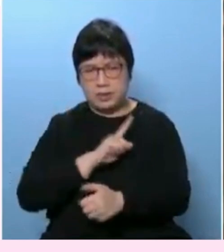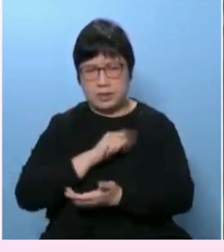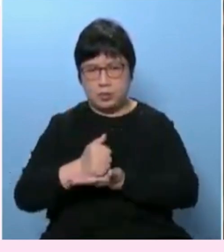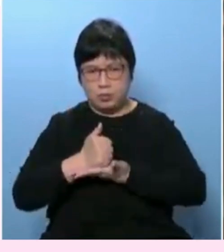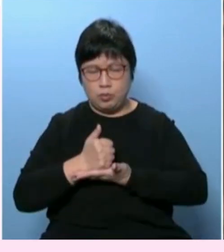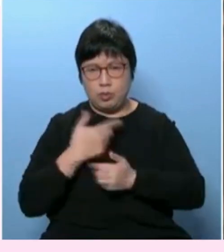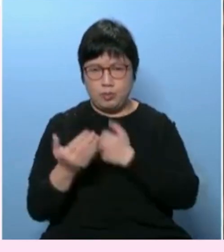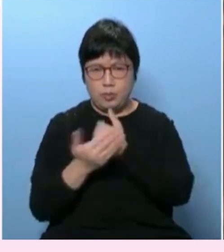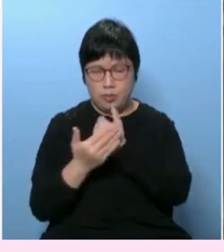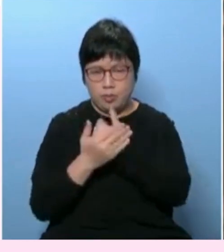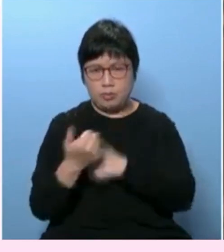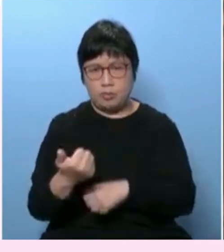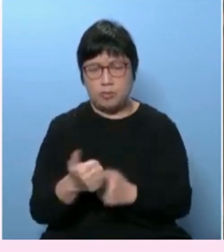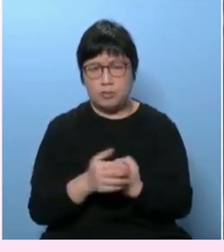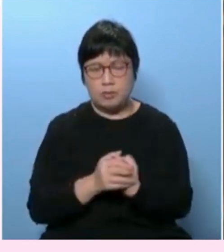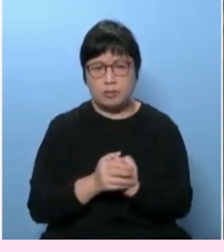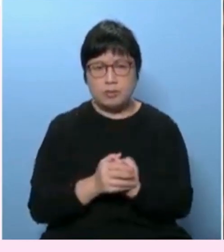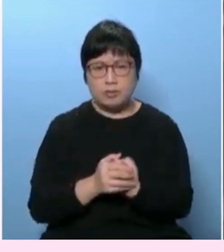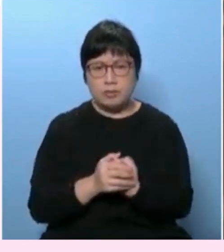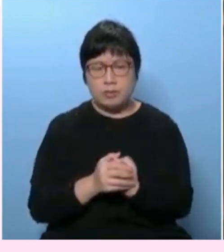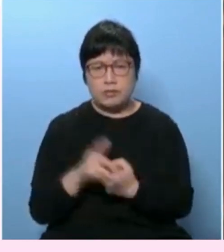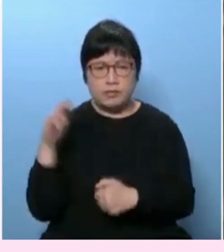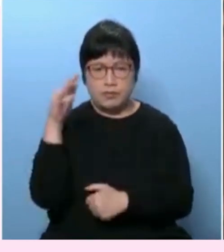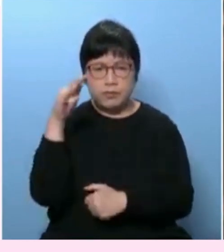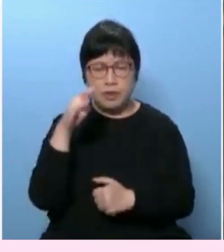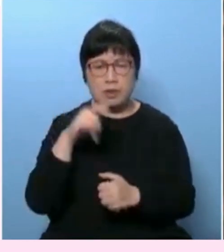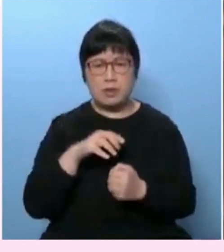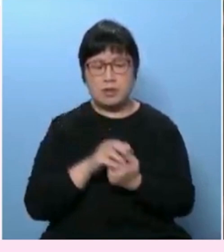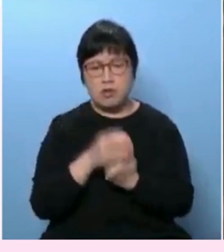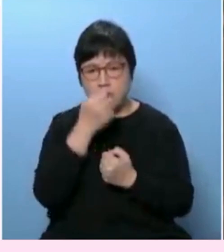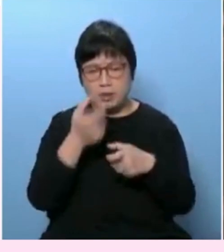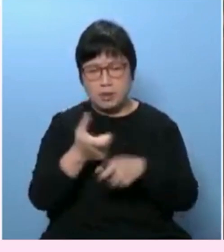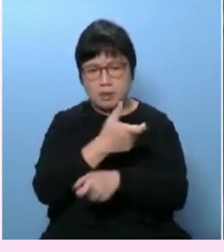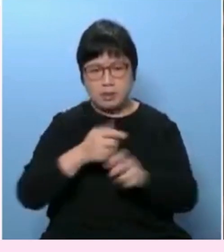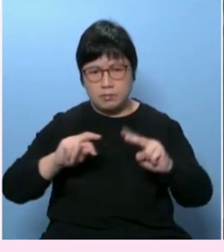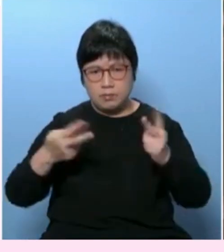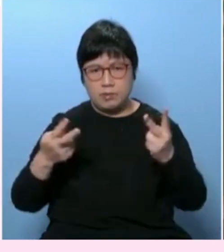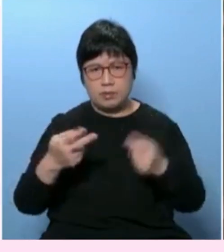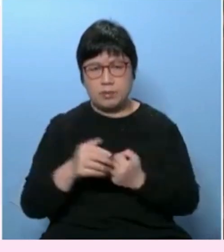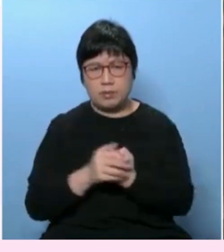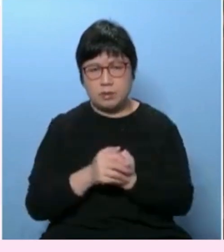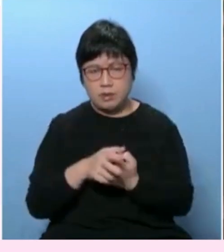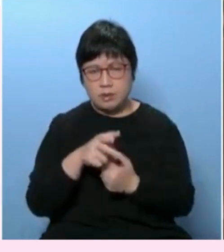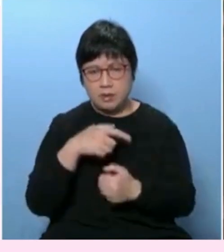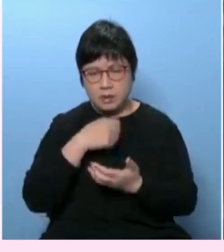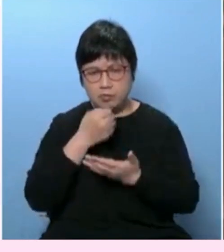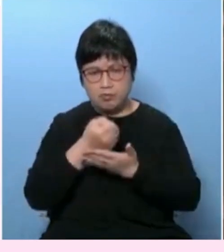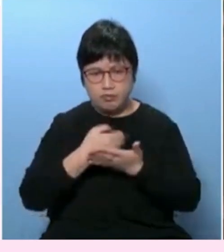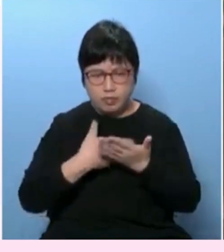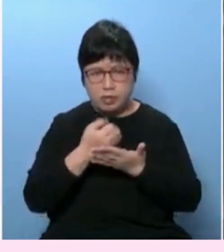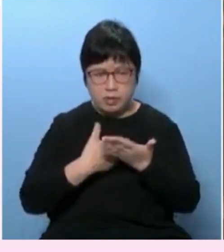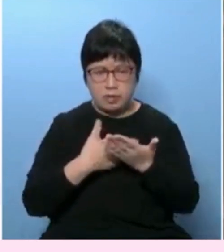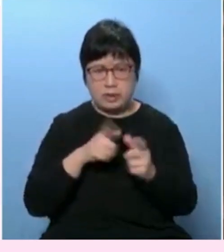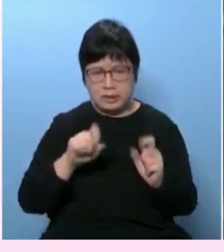士咧係受惠嘅。航空服務業對香港嘅整體經濟發展咧係有呢個策略嘅意義，亦都係